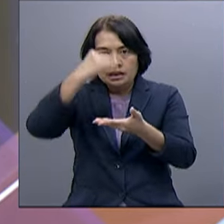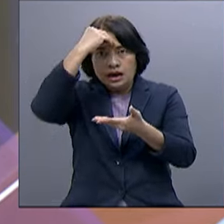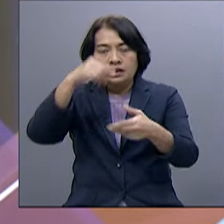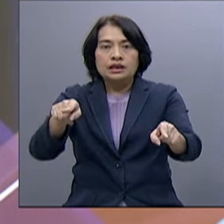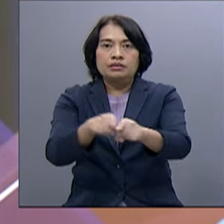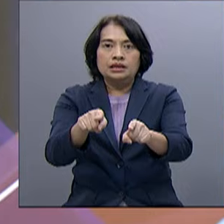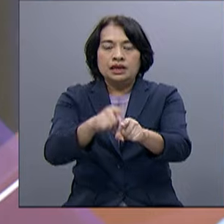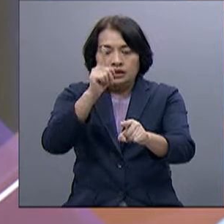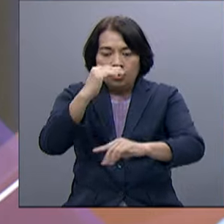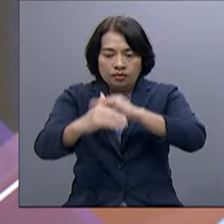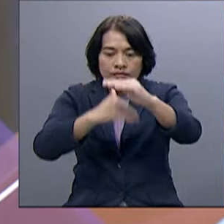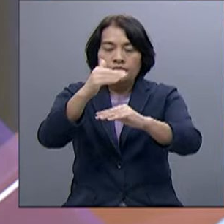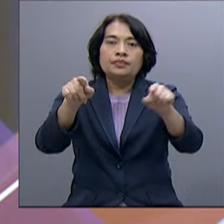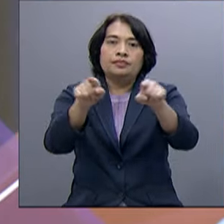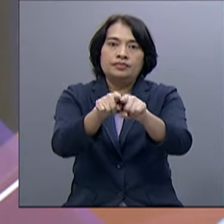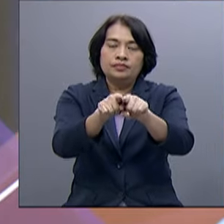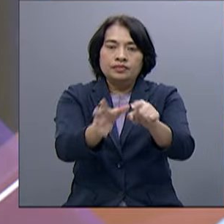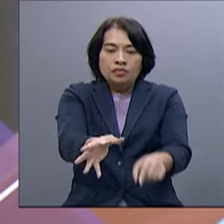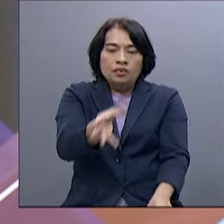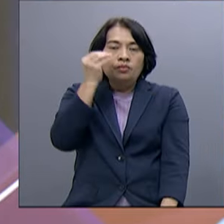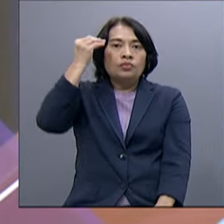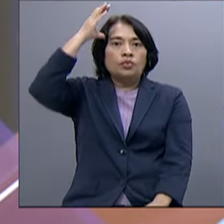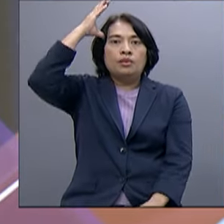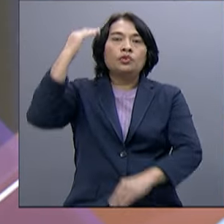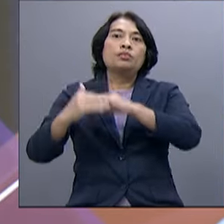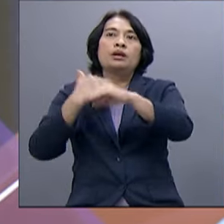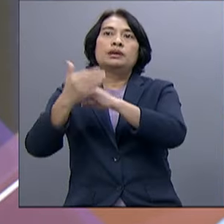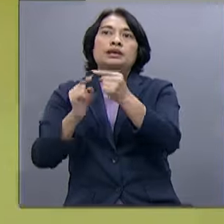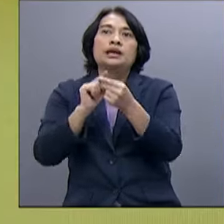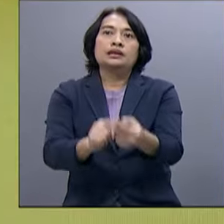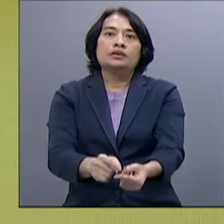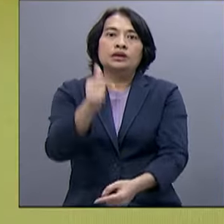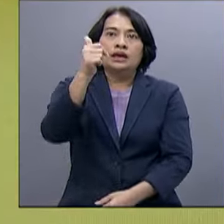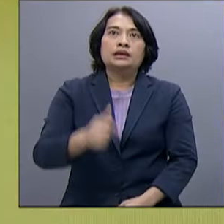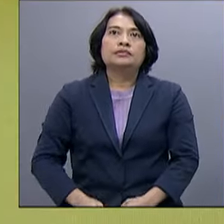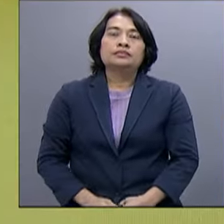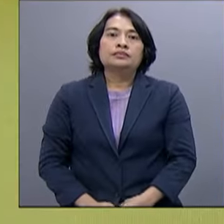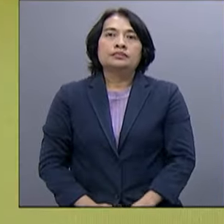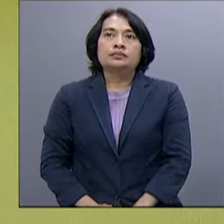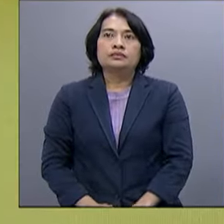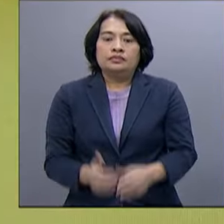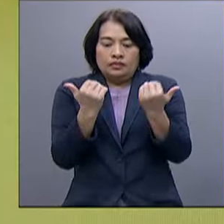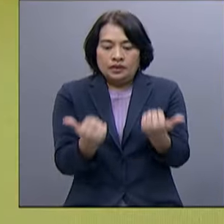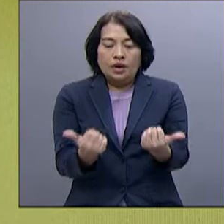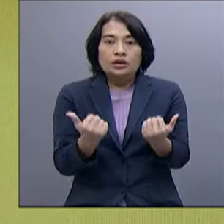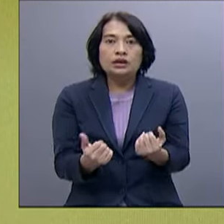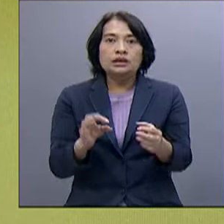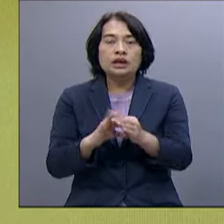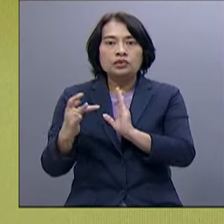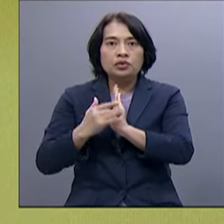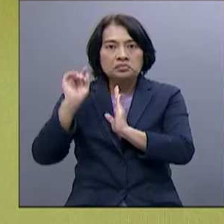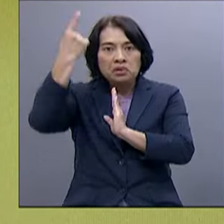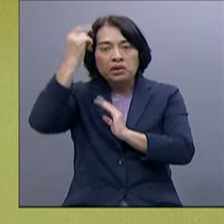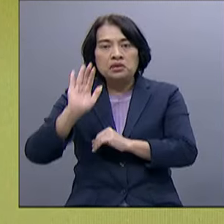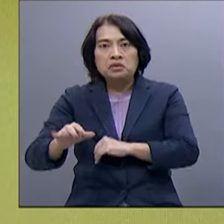ายทางที่สำคัญที่จะนำองค์ความรู้ตรงนี้ไปใช้ต่ออีกด้วยนะคะ ใช่แล้วค่ะคุณผู้ชมยิ่งเดี๋ยวนี้เนาะเป็นยุคดิจิทัลนะคะก็ไม่ใช่แค่เด็กที่ต้